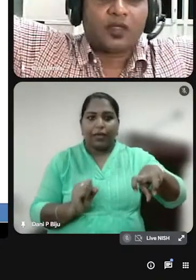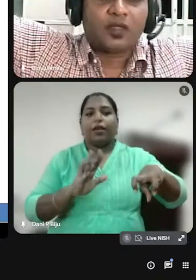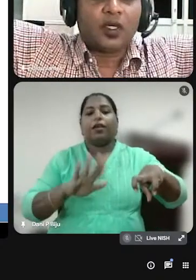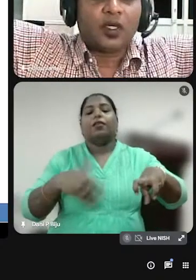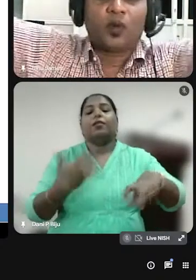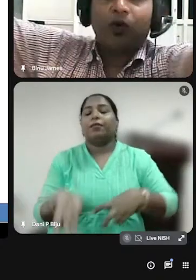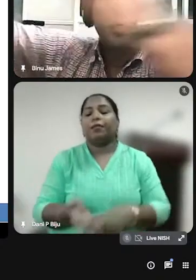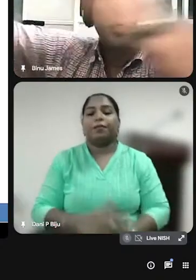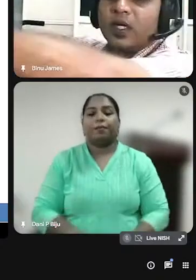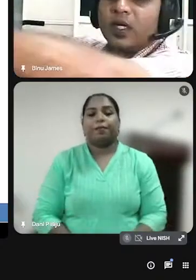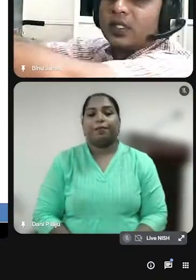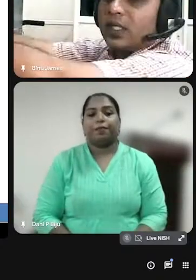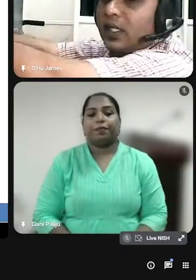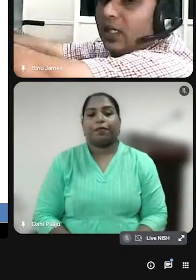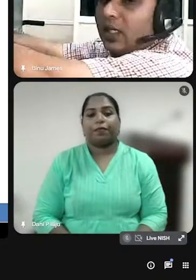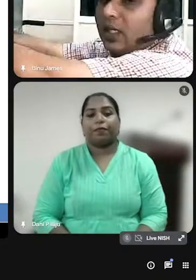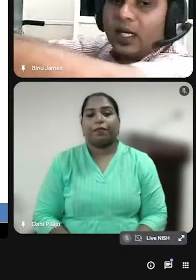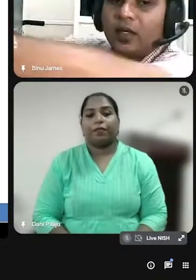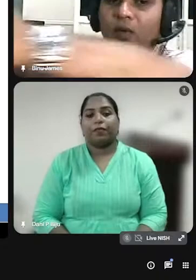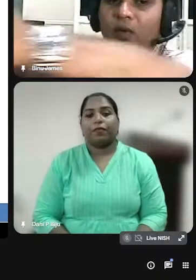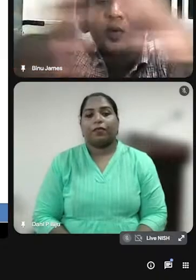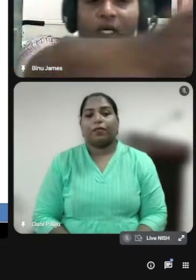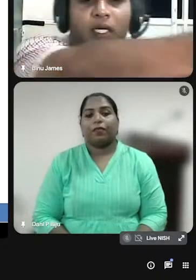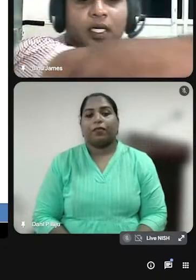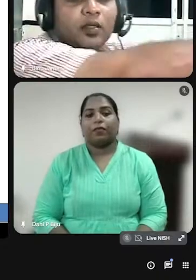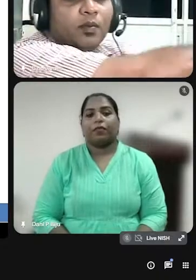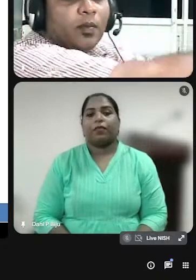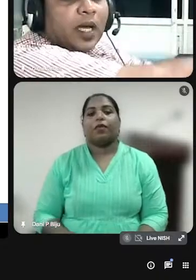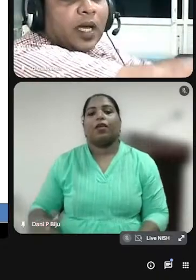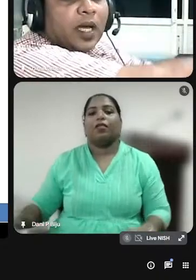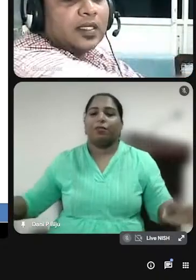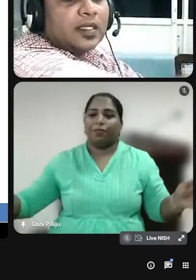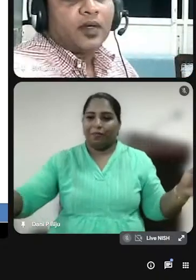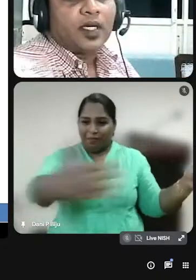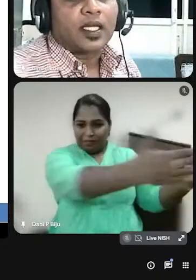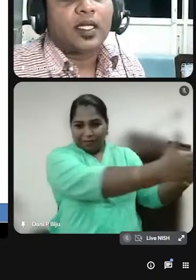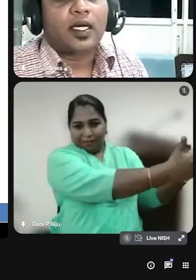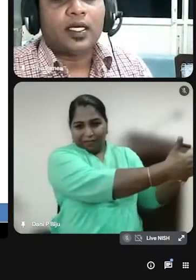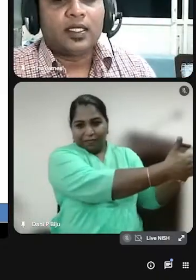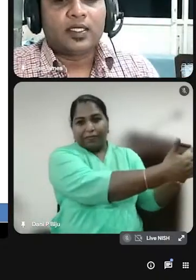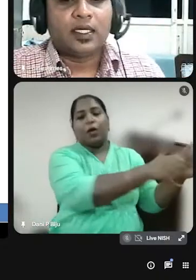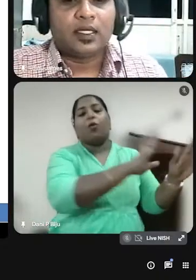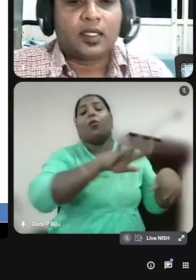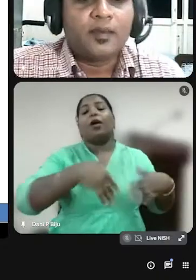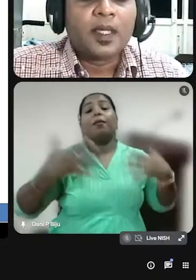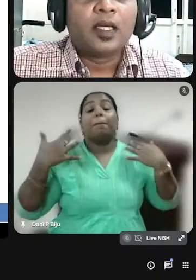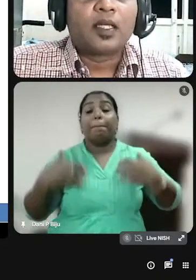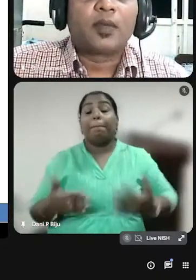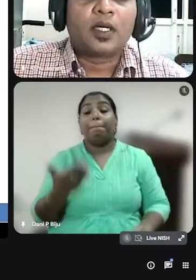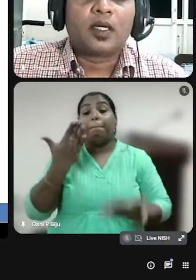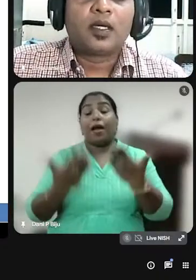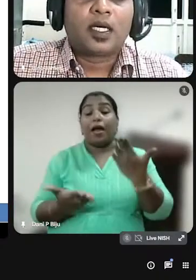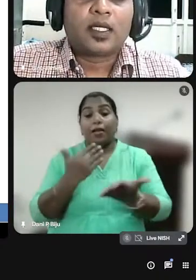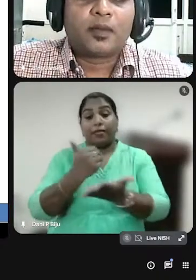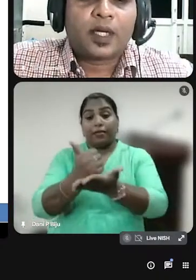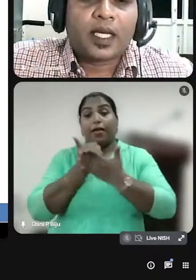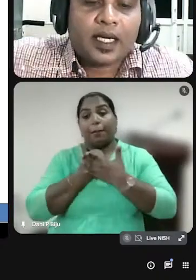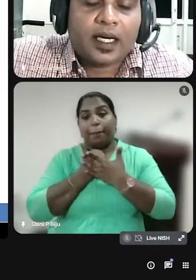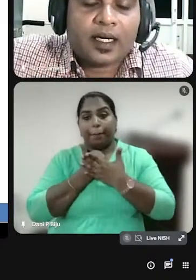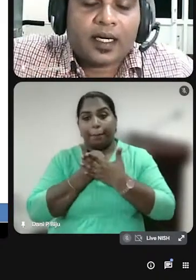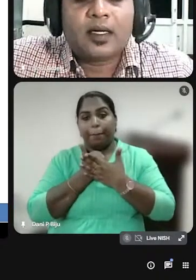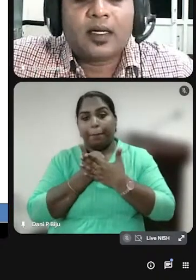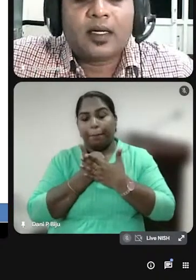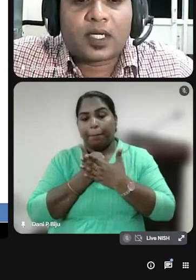വെച്ചതിന് ശേഷം ഓരോ വശത്തേക്ക് ഈ കൈ കൊണ്ടുപോകുക. ഇതും ബാലൻസിന് വേണ്ടി, അതായത് ഇത് ചെയ്യുന്നത്